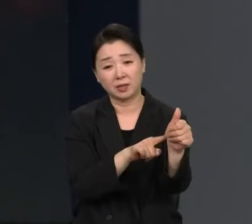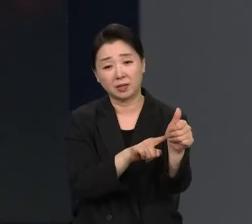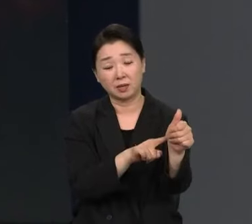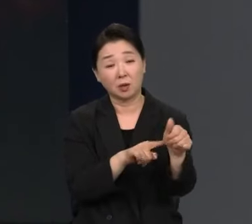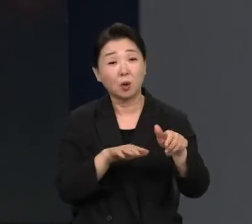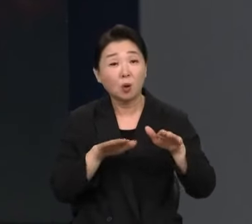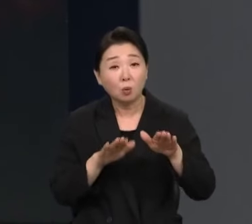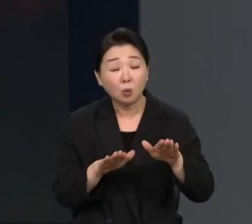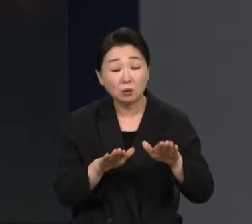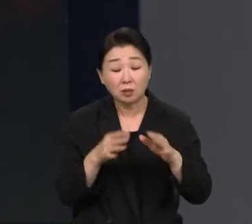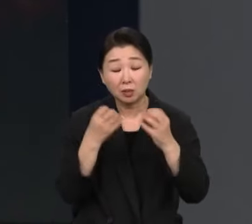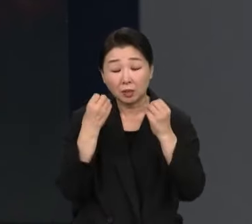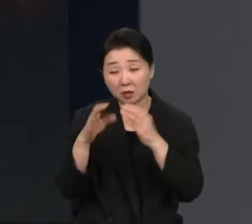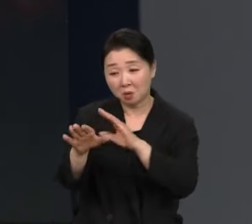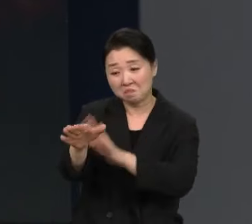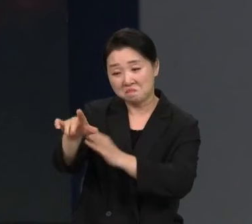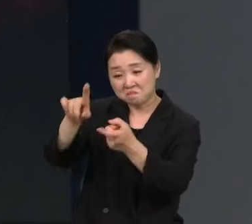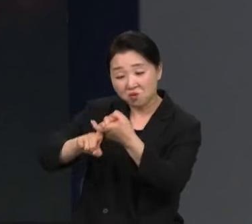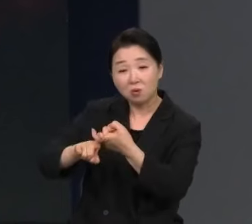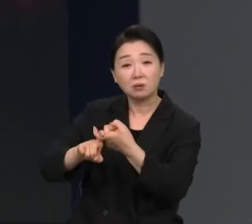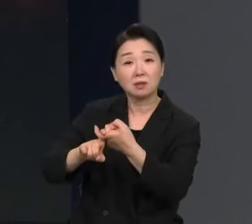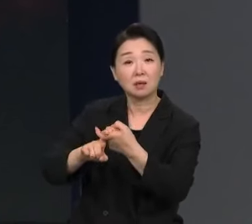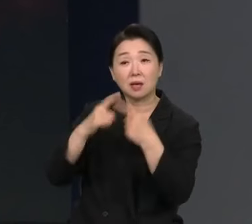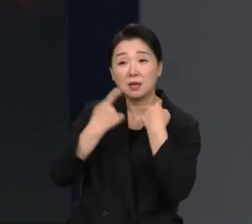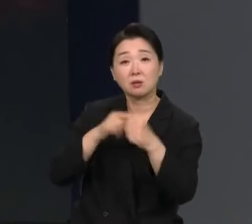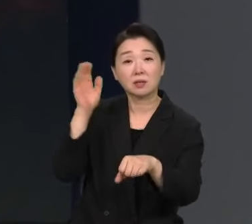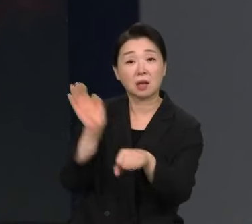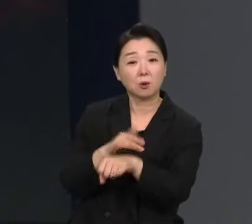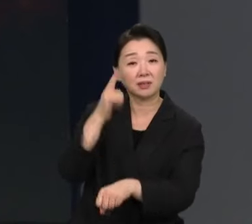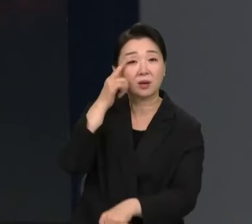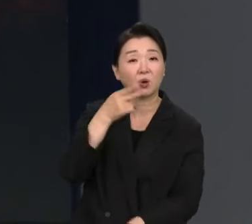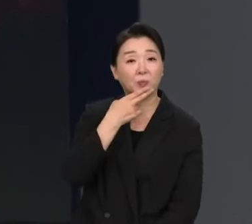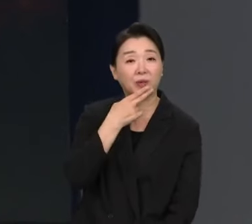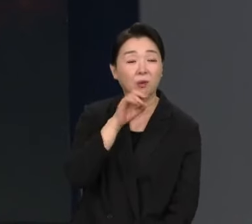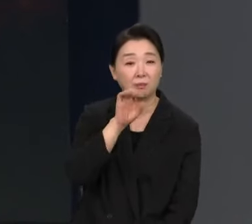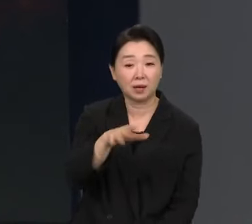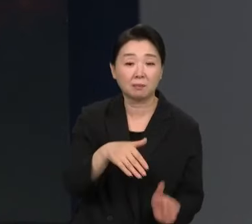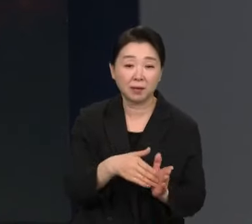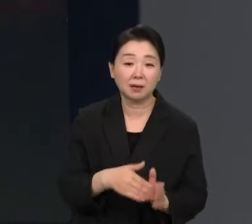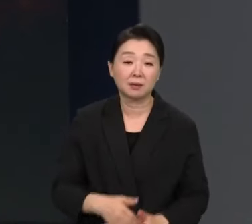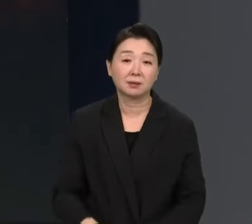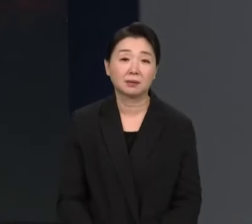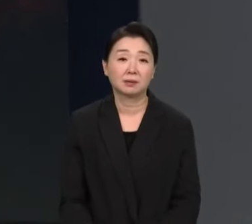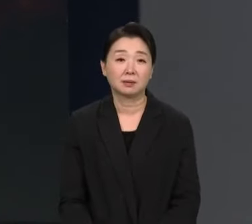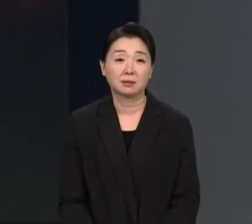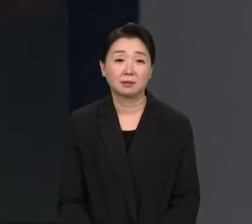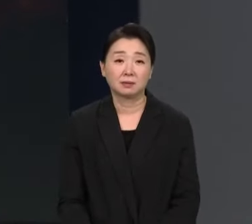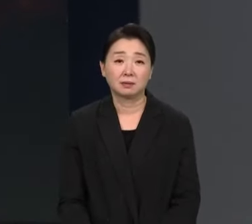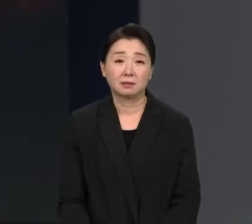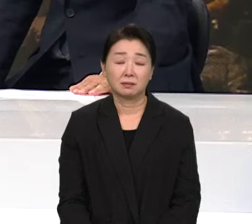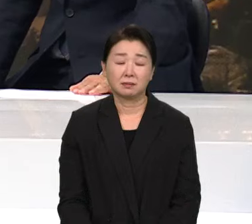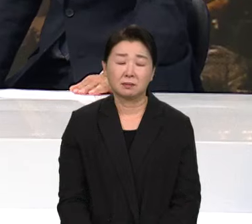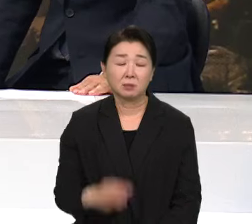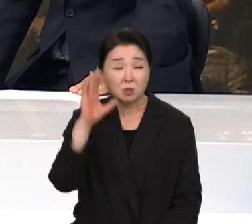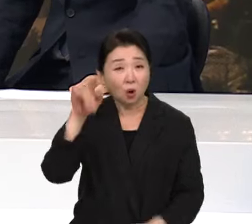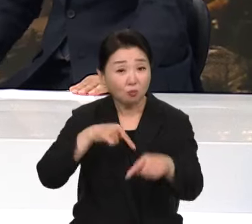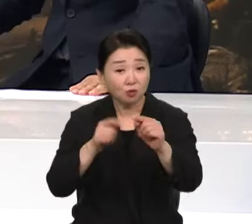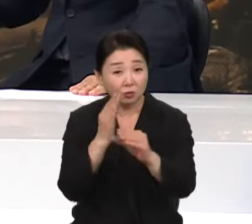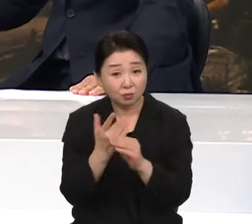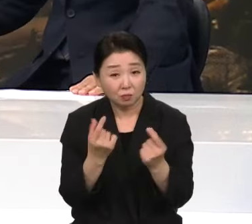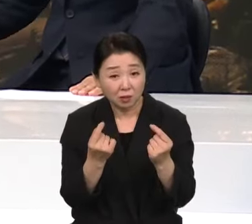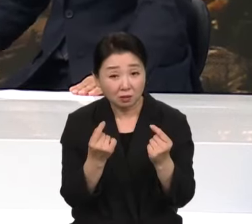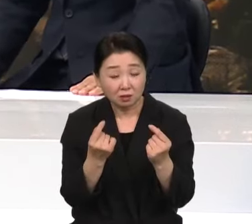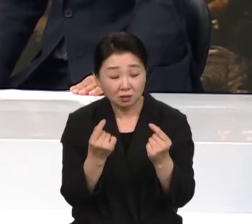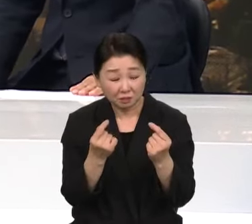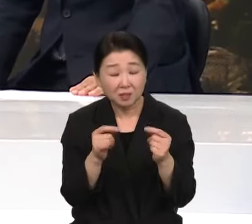오늘은 자 뉴라이트에 대해서 개인적으로 잘못이라고 생각하지 않는다 또 이런 답변을 추가했습니다. 네, 지금 계속 청문회 진행 중인가요? 예,